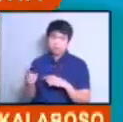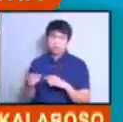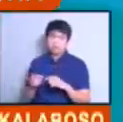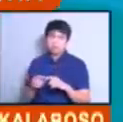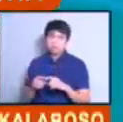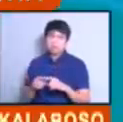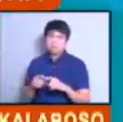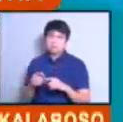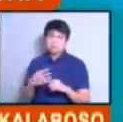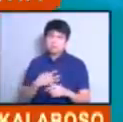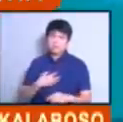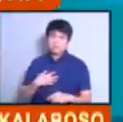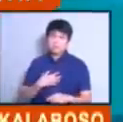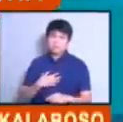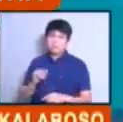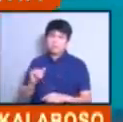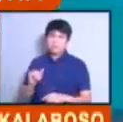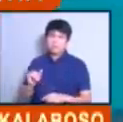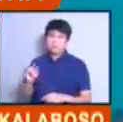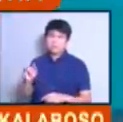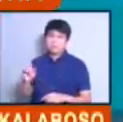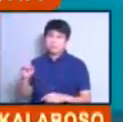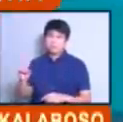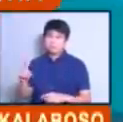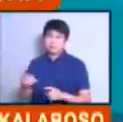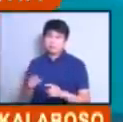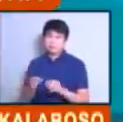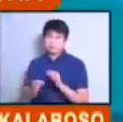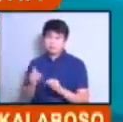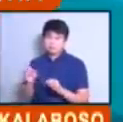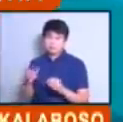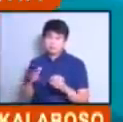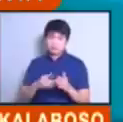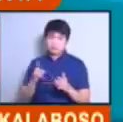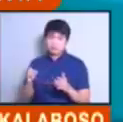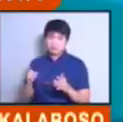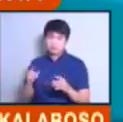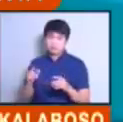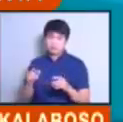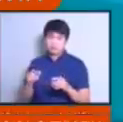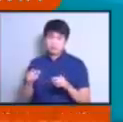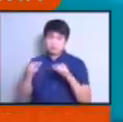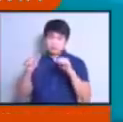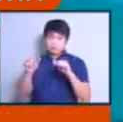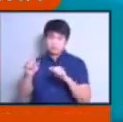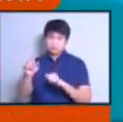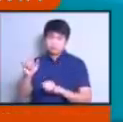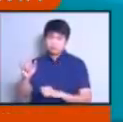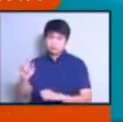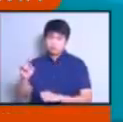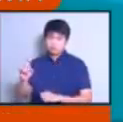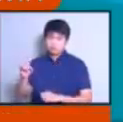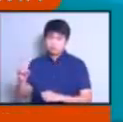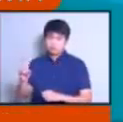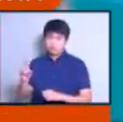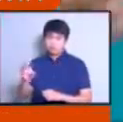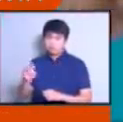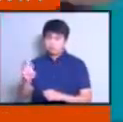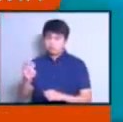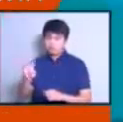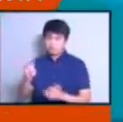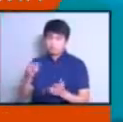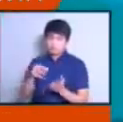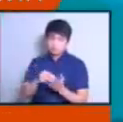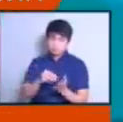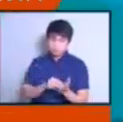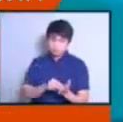na lang kung nireklamo kayo sa YouTube. So, ito pong kantang ito, nasa YouTube ngayon, which has 14 million views. So, tuwing meron pong